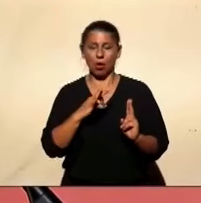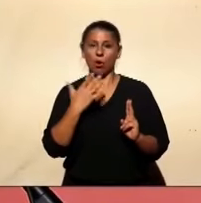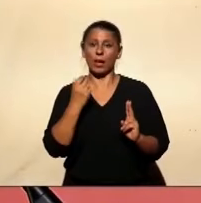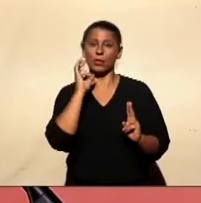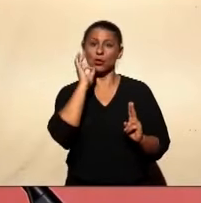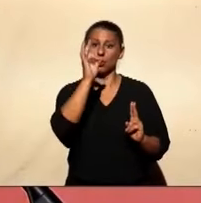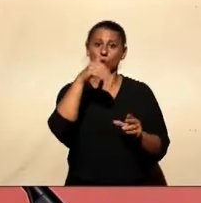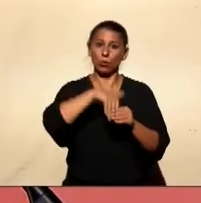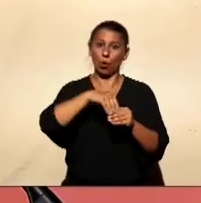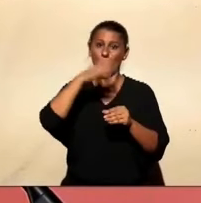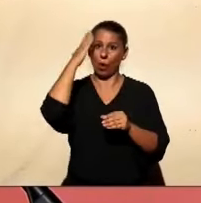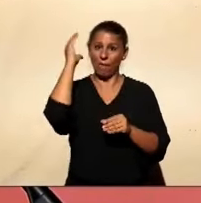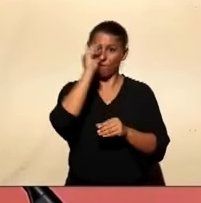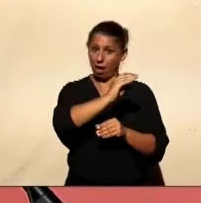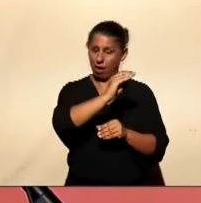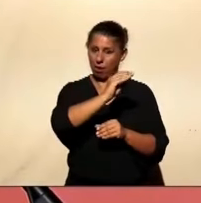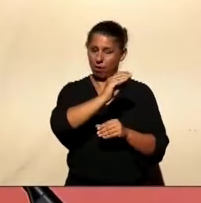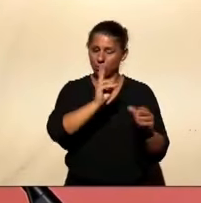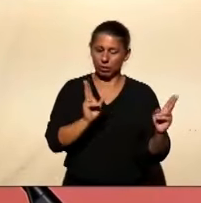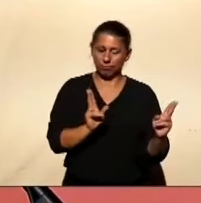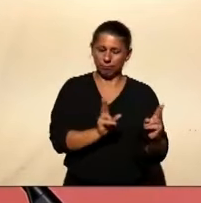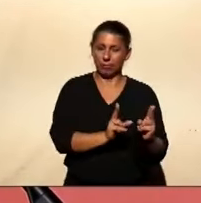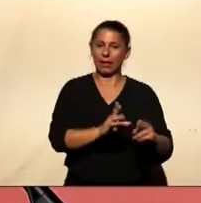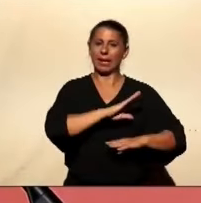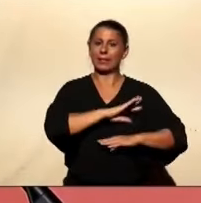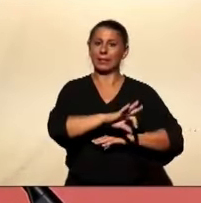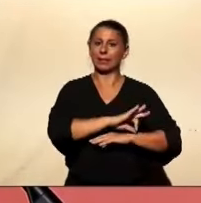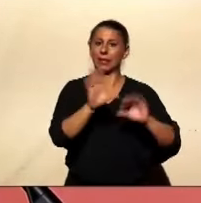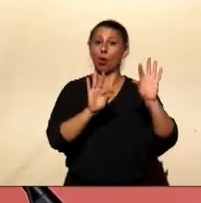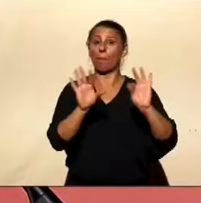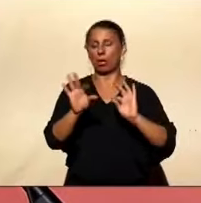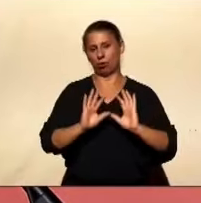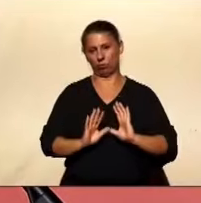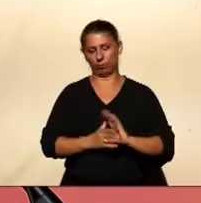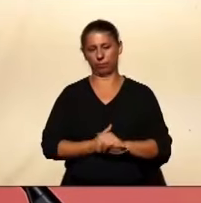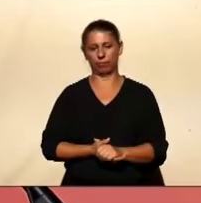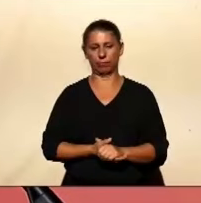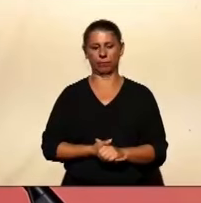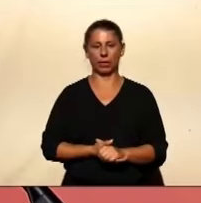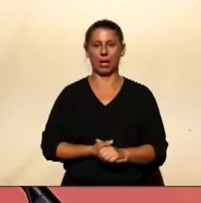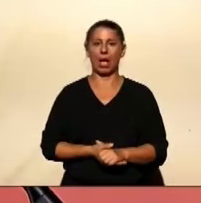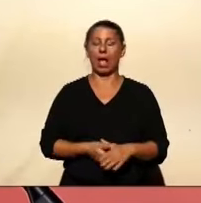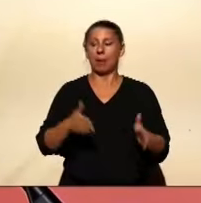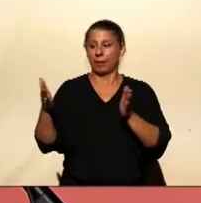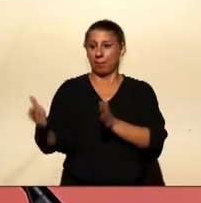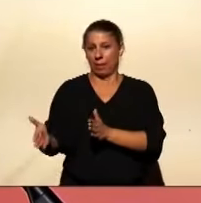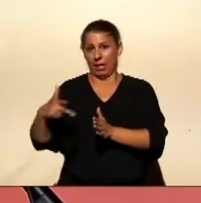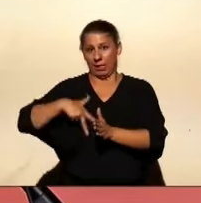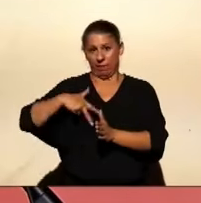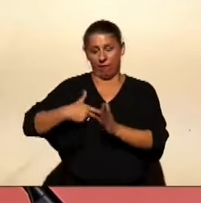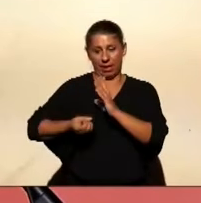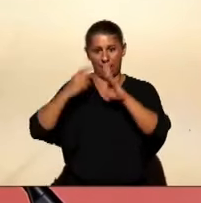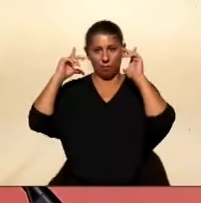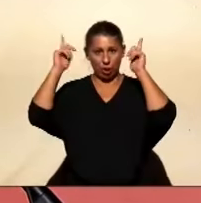του εγχώριου κεφαλαίου αλλά και των στρατηγικών του επιλογών. Από τη μια η κυβέρνηση της